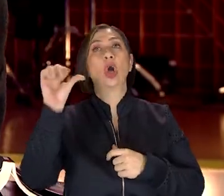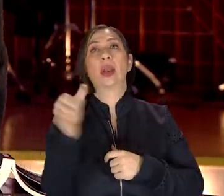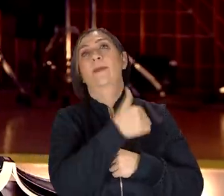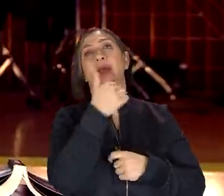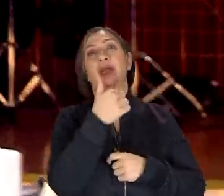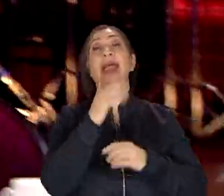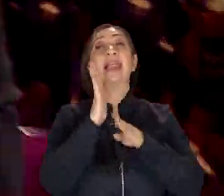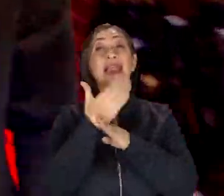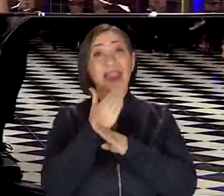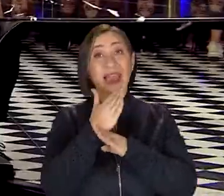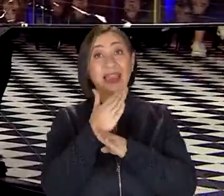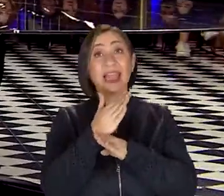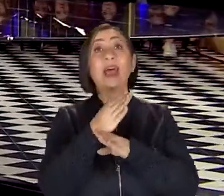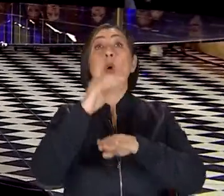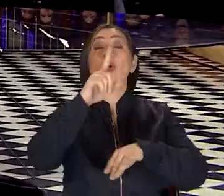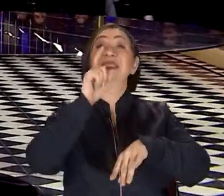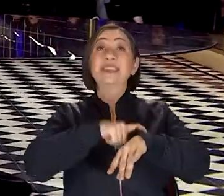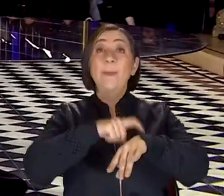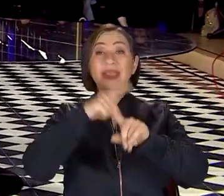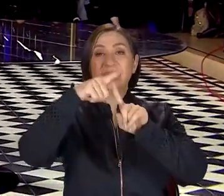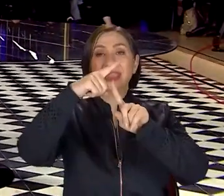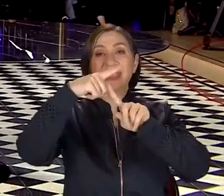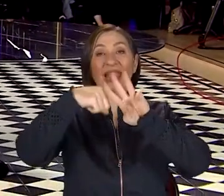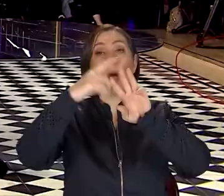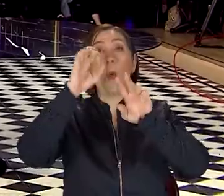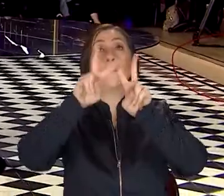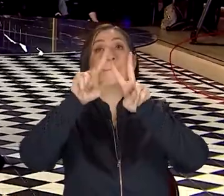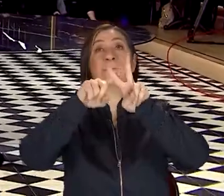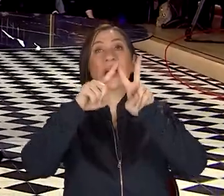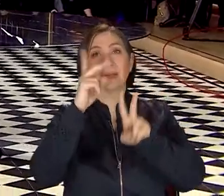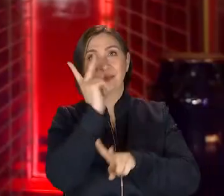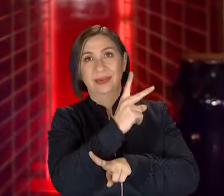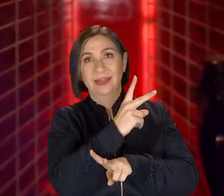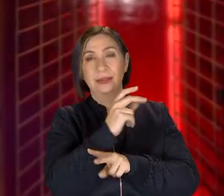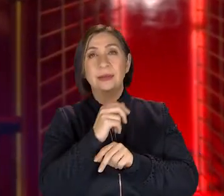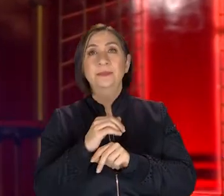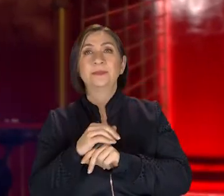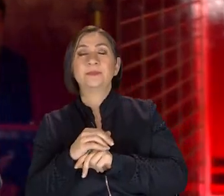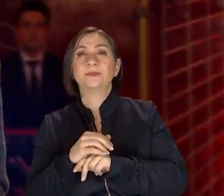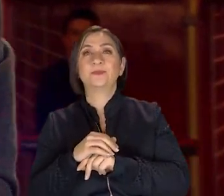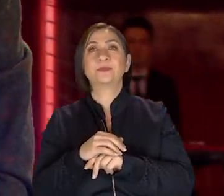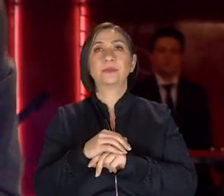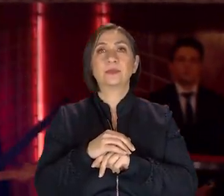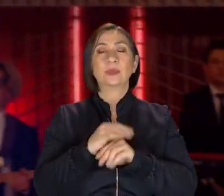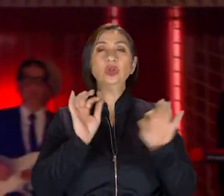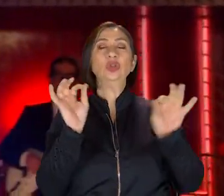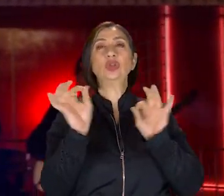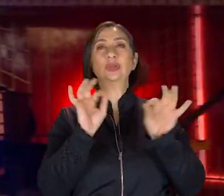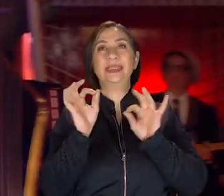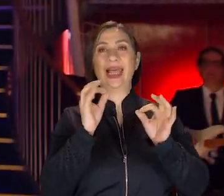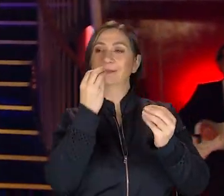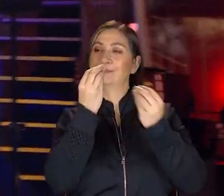önemli. Çünkü devir Teoman'ın, evet. Teoman'ın kantininde, sosyete